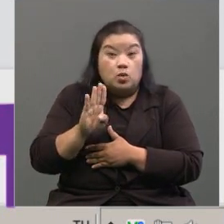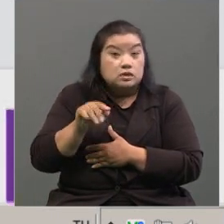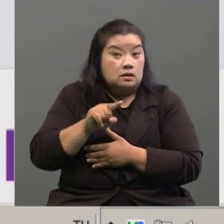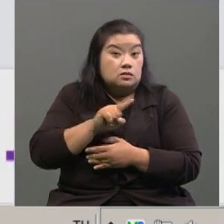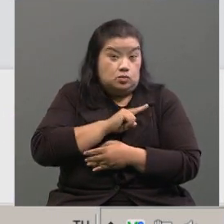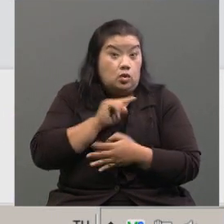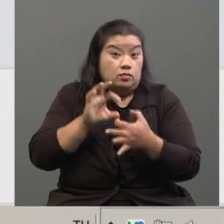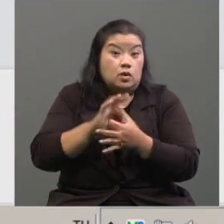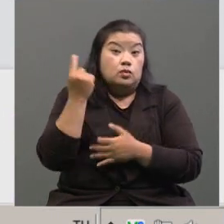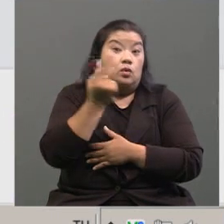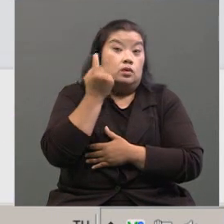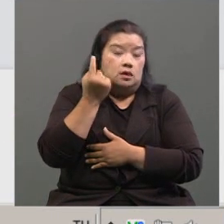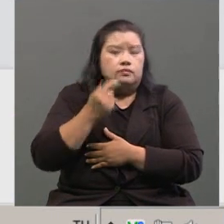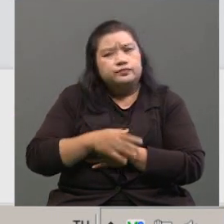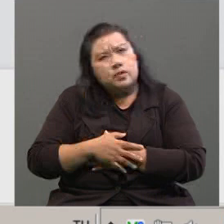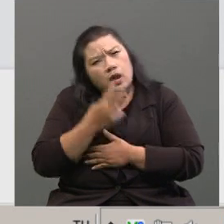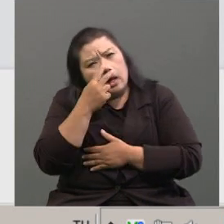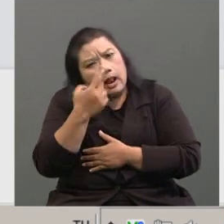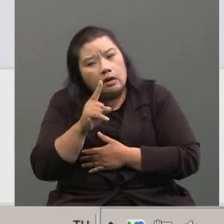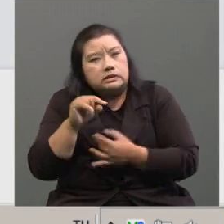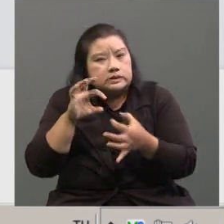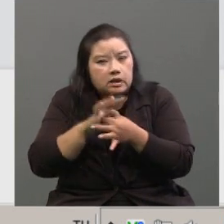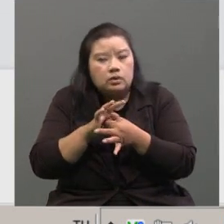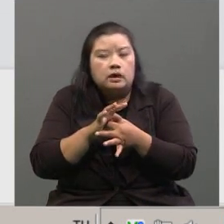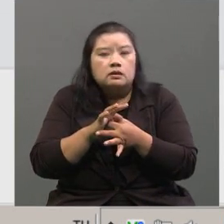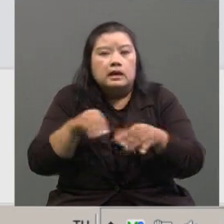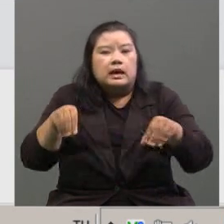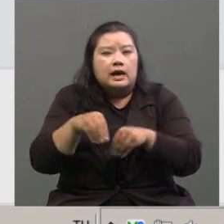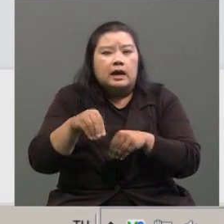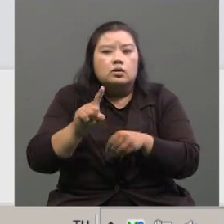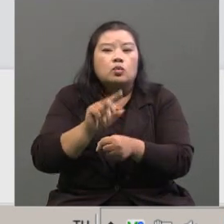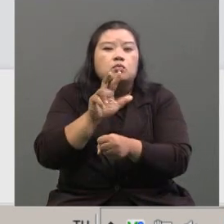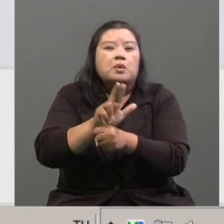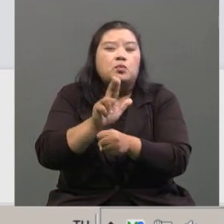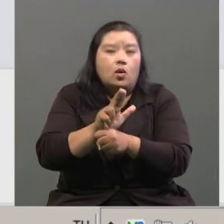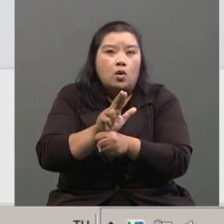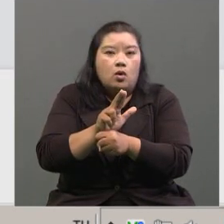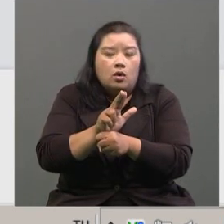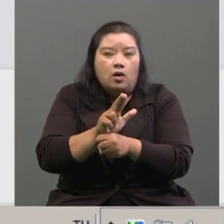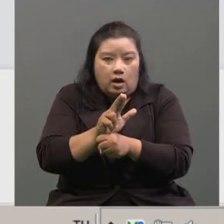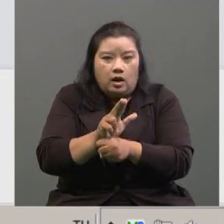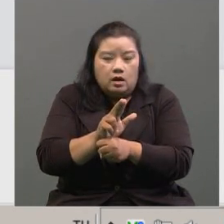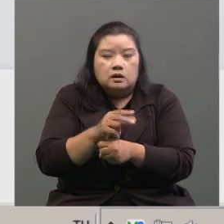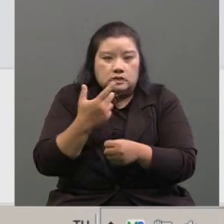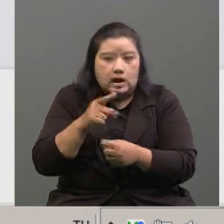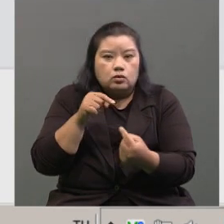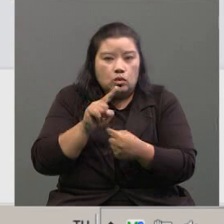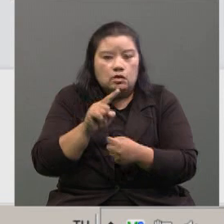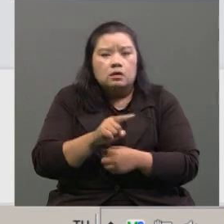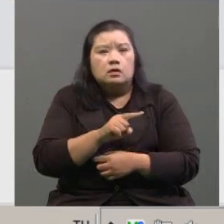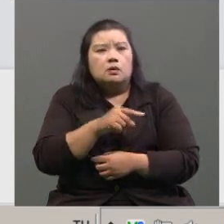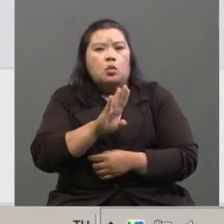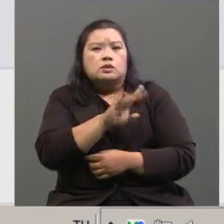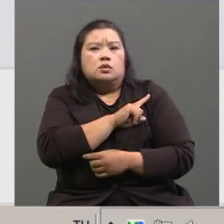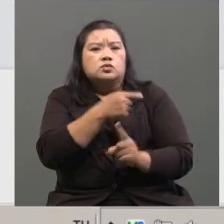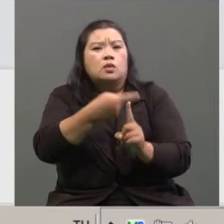กัดเขาบวเป็อาคารแห่งหน่งใเขตปธุมวัลตอนไปพบว่าบริษันี้เป็เพียงผู้ให้เช่าเท่านั้นใ